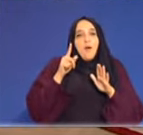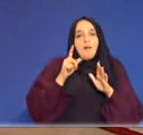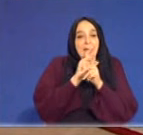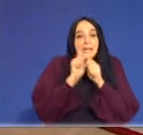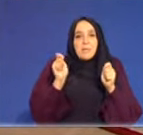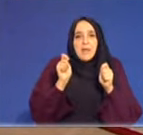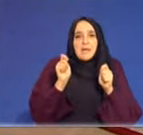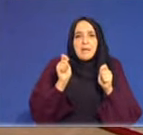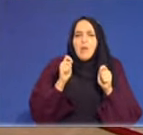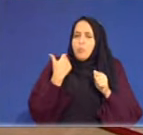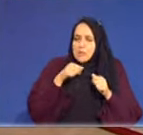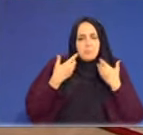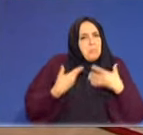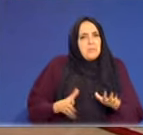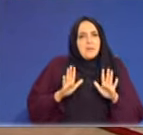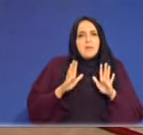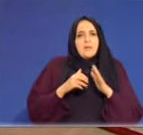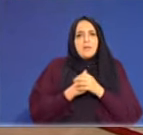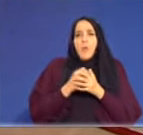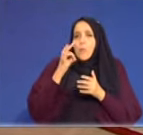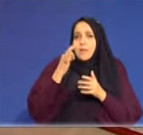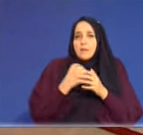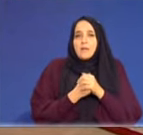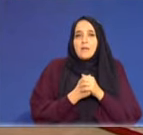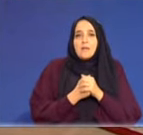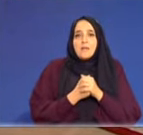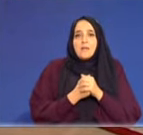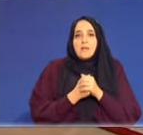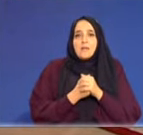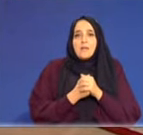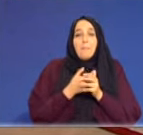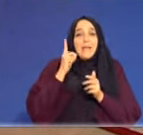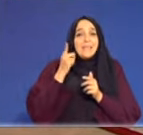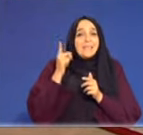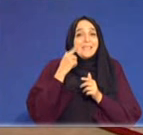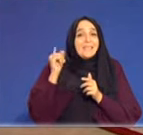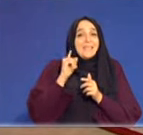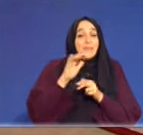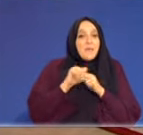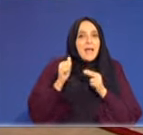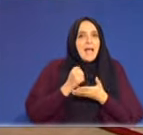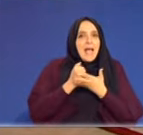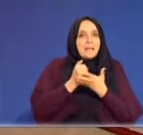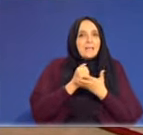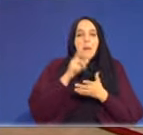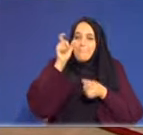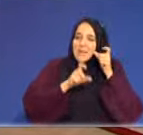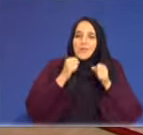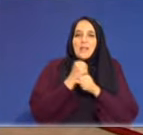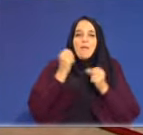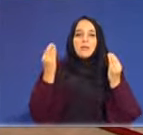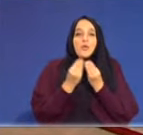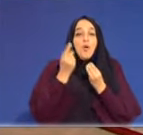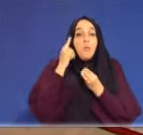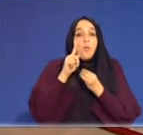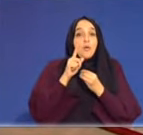القدر نتاع باباه ويحافظ، هذا مطلوب، ولكن شكون اللي يدير هذا العمل؟ لازم رجال الصلح اللي يدخلوا بيناتهم باش